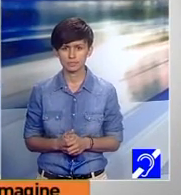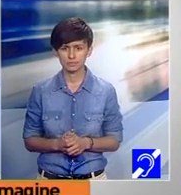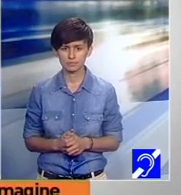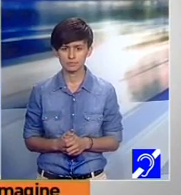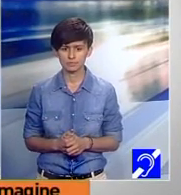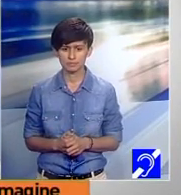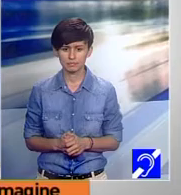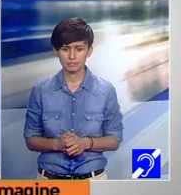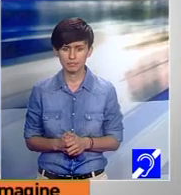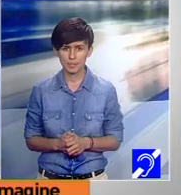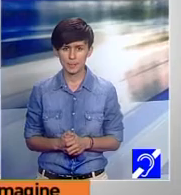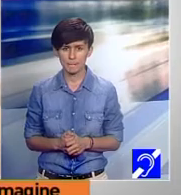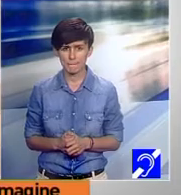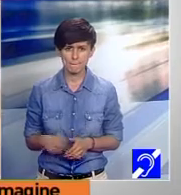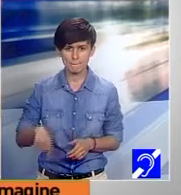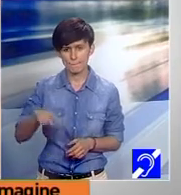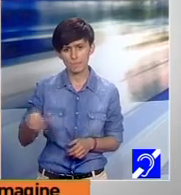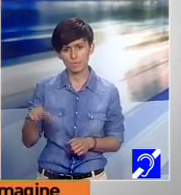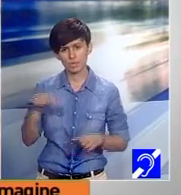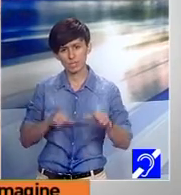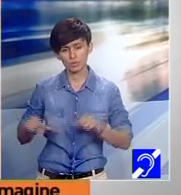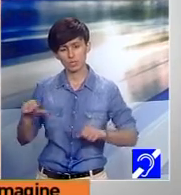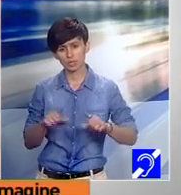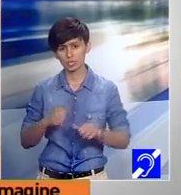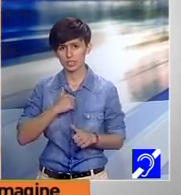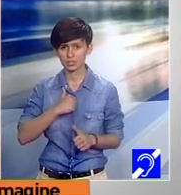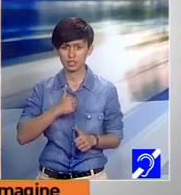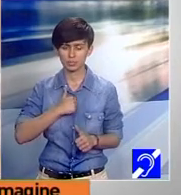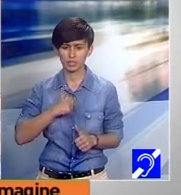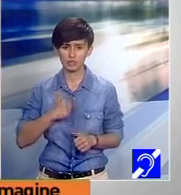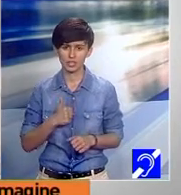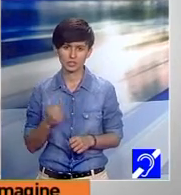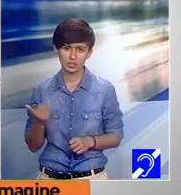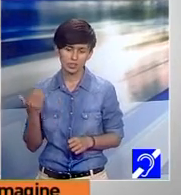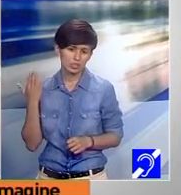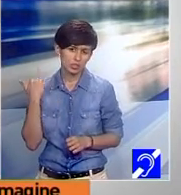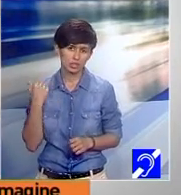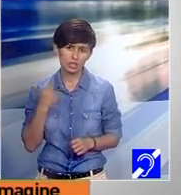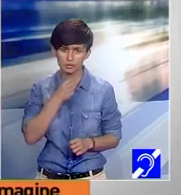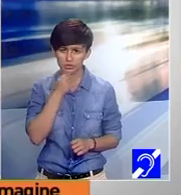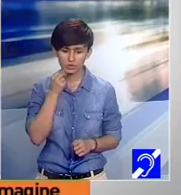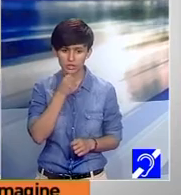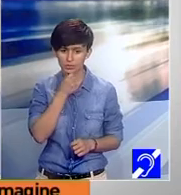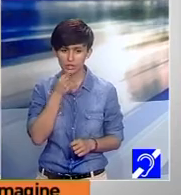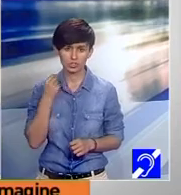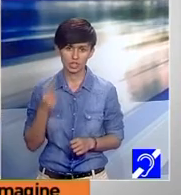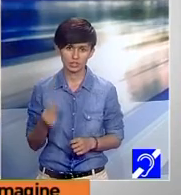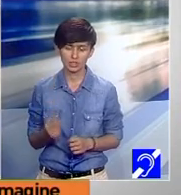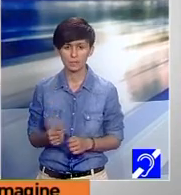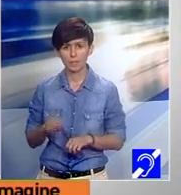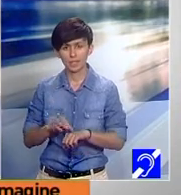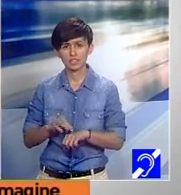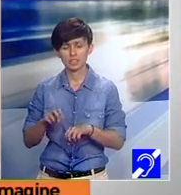screening extins de la un laborator privat și a fost șansa noastră să-l diagnosticăm la